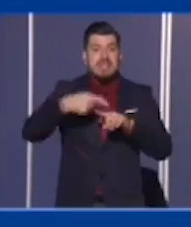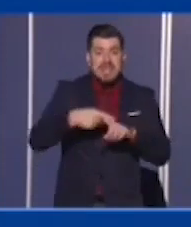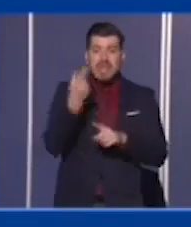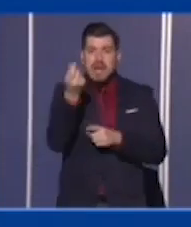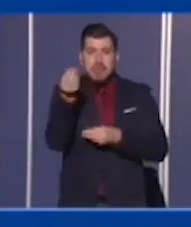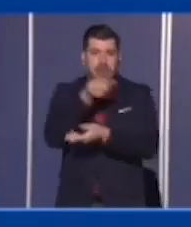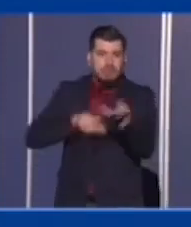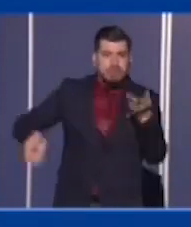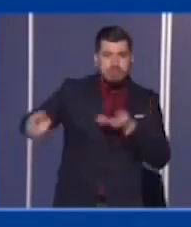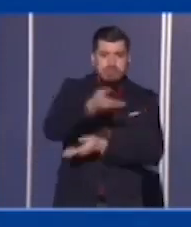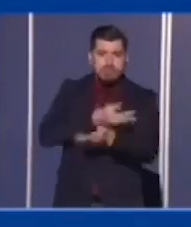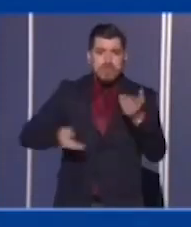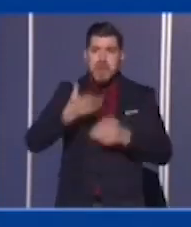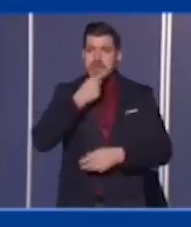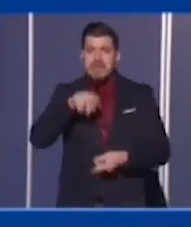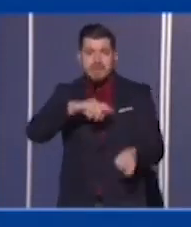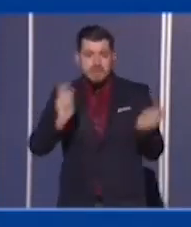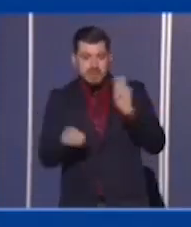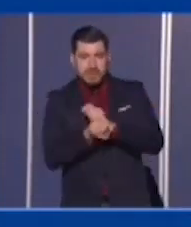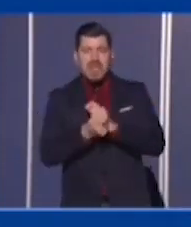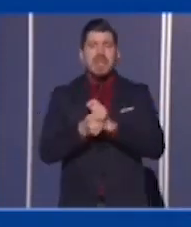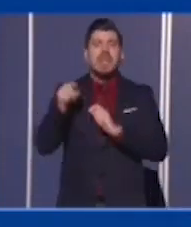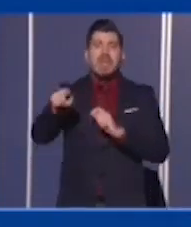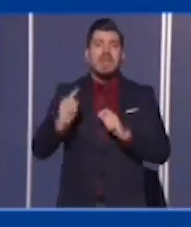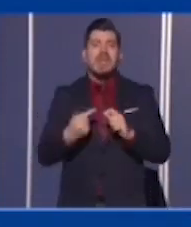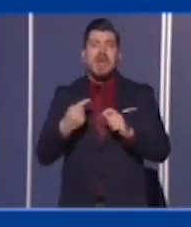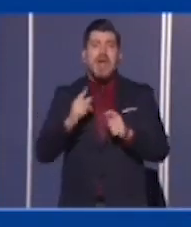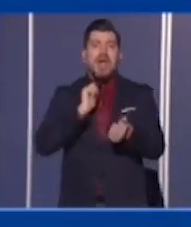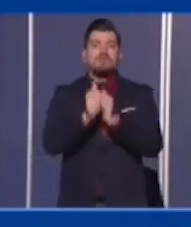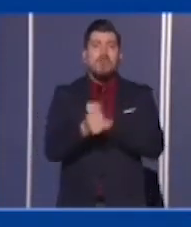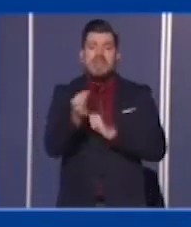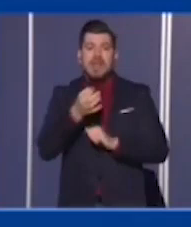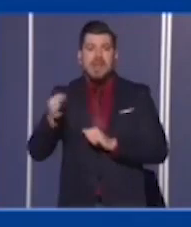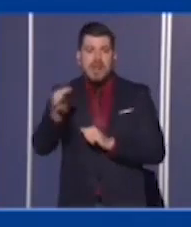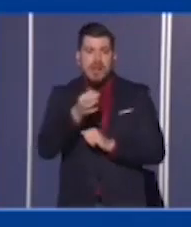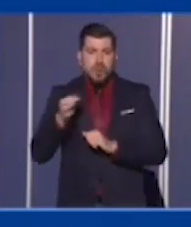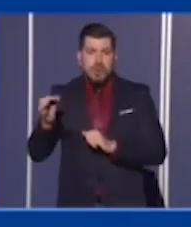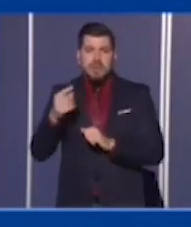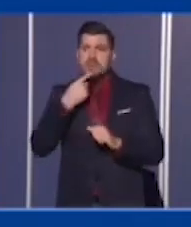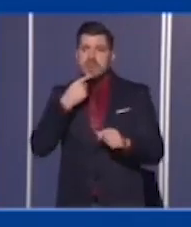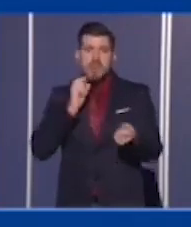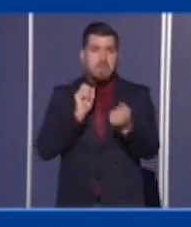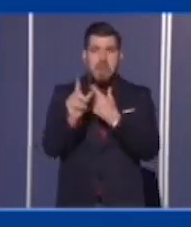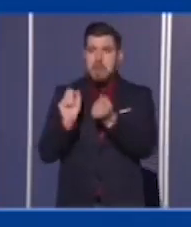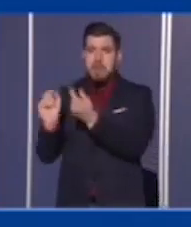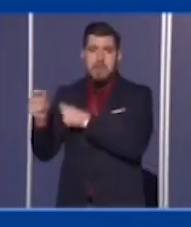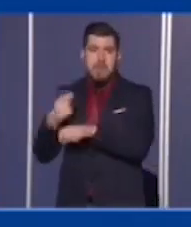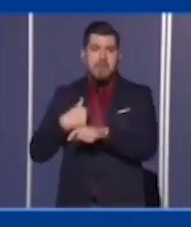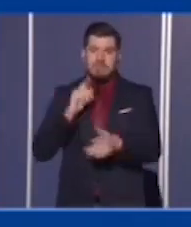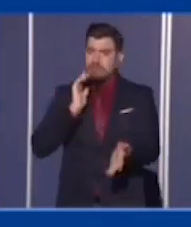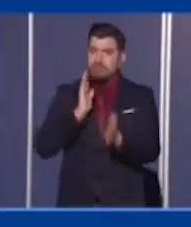συναλλαγές εξελίσσονται σε ηλεκτρονικά νομίσματα στο πλαίσιο τεχνολογικών blockchain. Ο κοινός νου